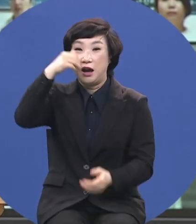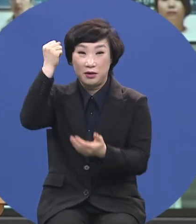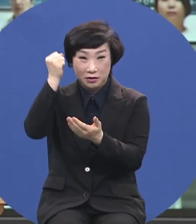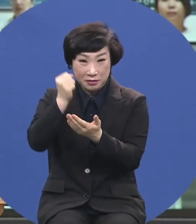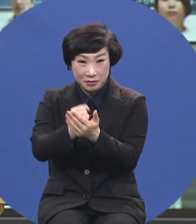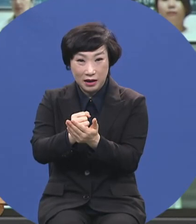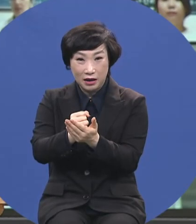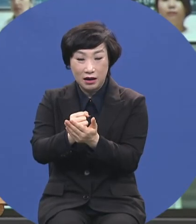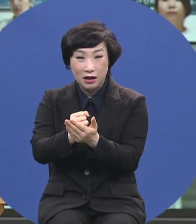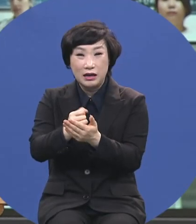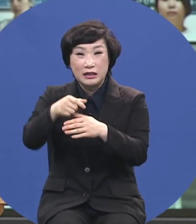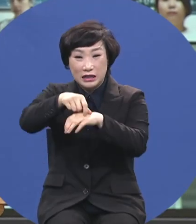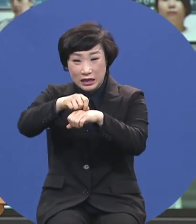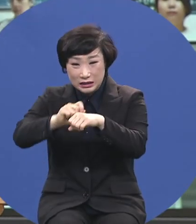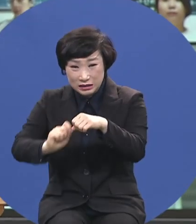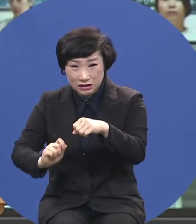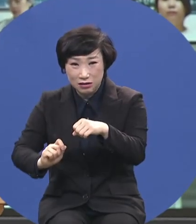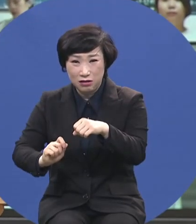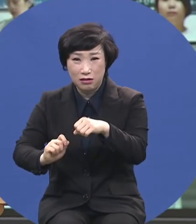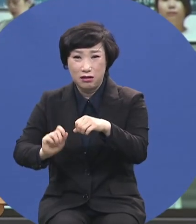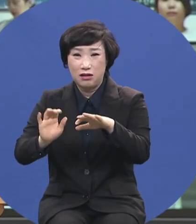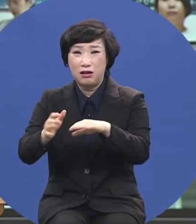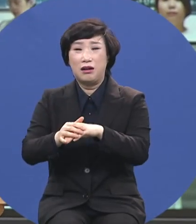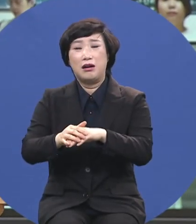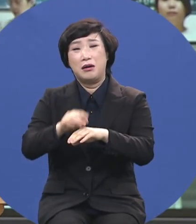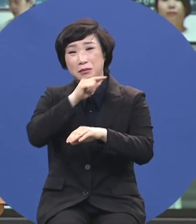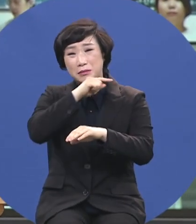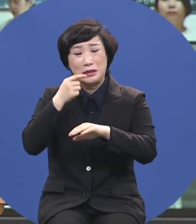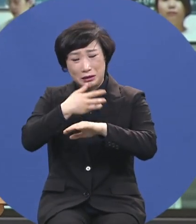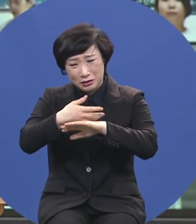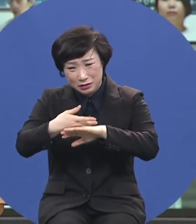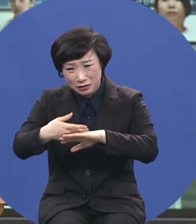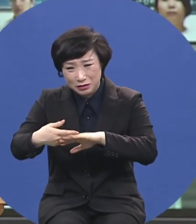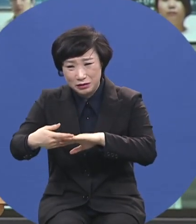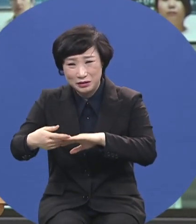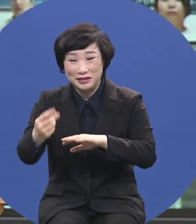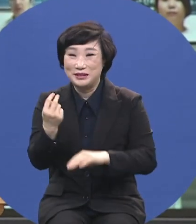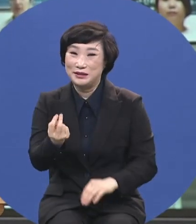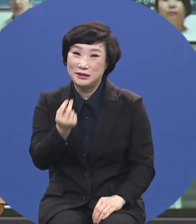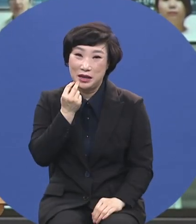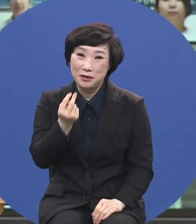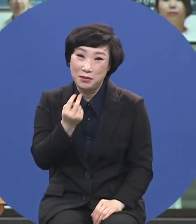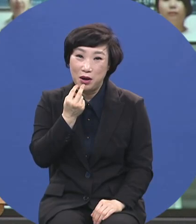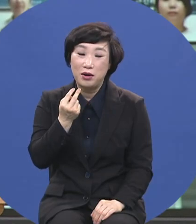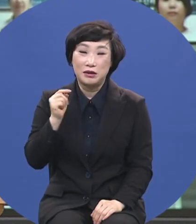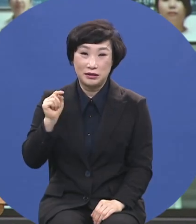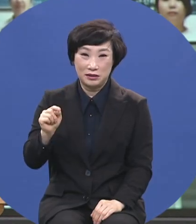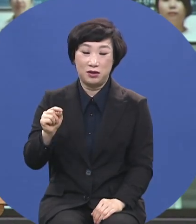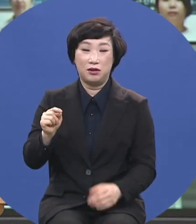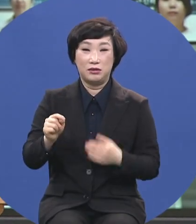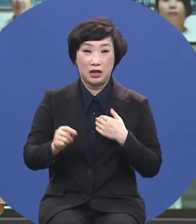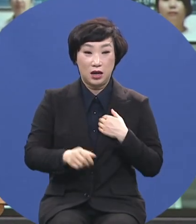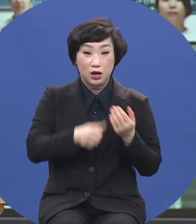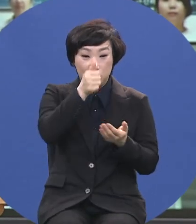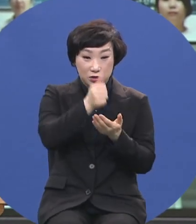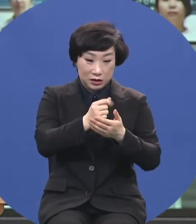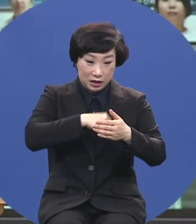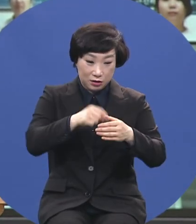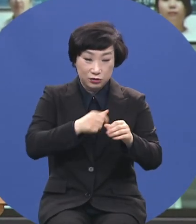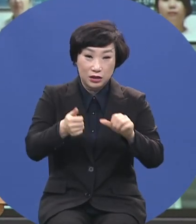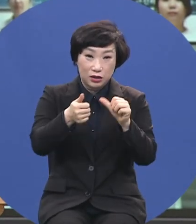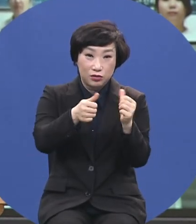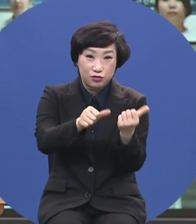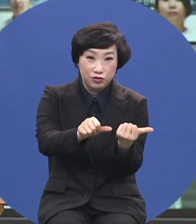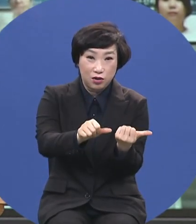십자가에서 찢으신 살과 흘리신 피의 생명으로 제 아래서